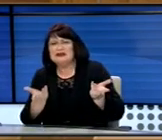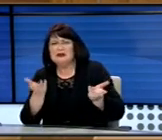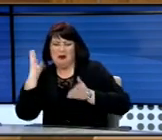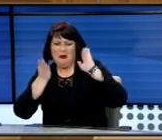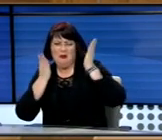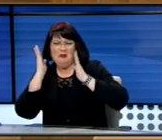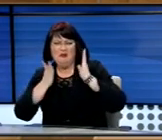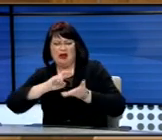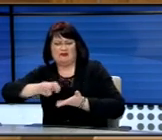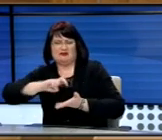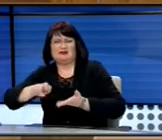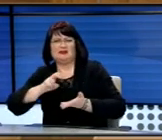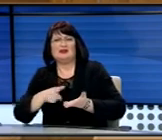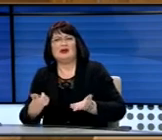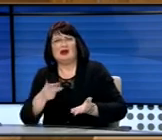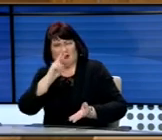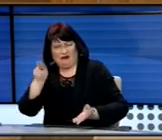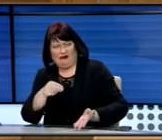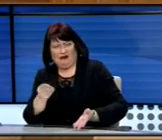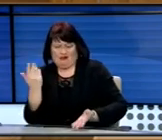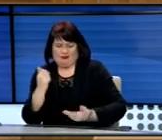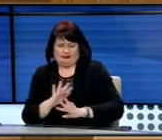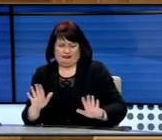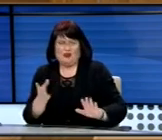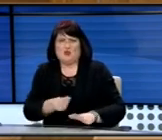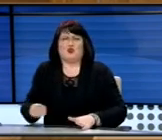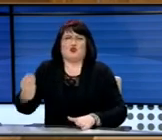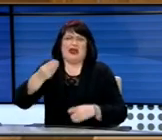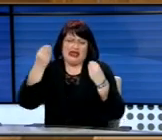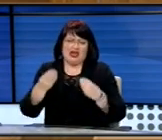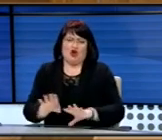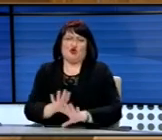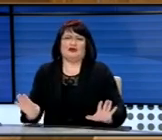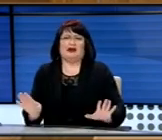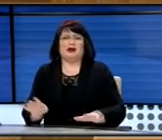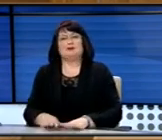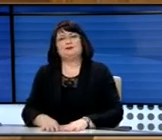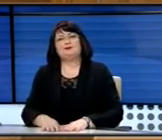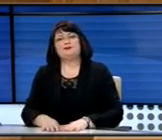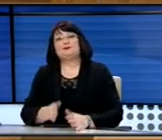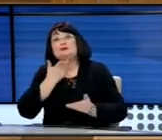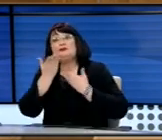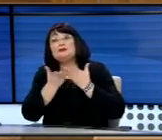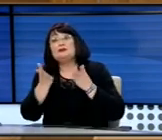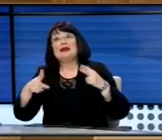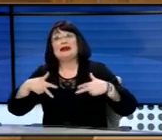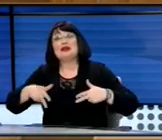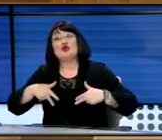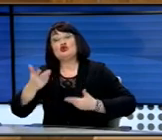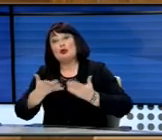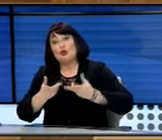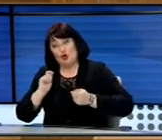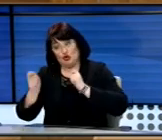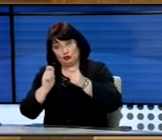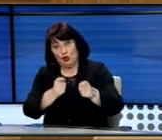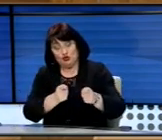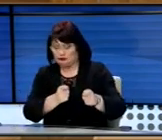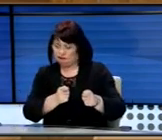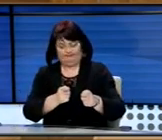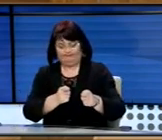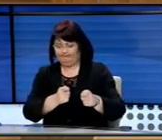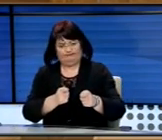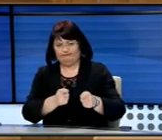καταργήθηκαν, αλλά ενισχύθηκαν ακόμα παραπέρα. Μήπως αυξήθηκαν οι δαπάνες του κρατικού προϋπολογισμού